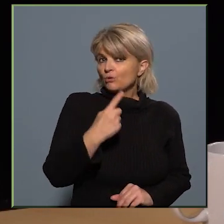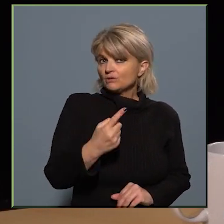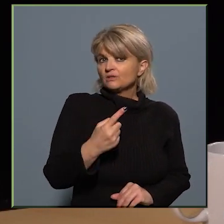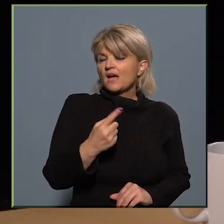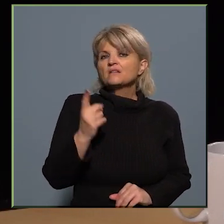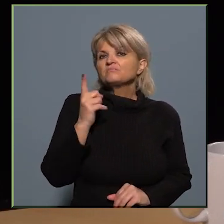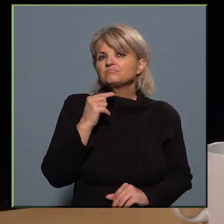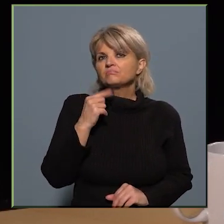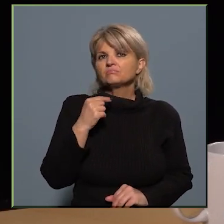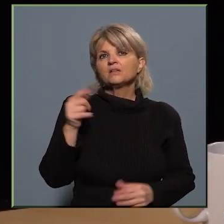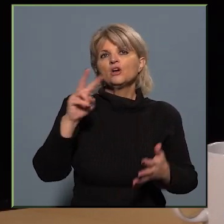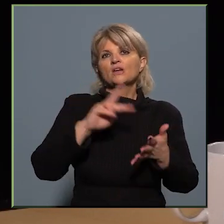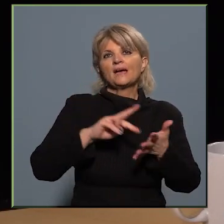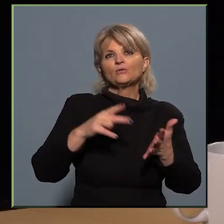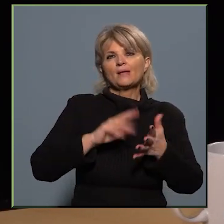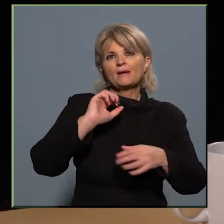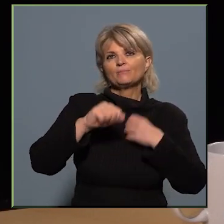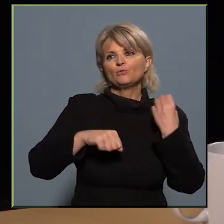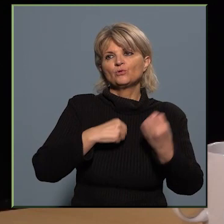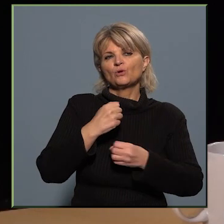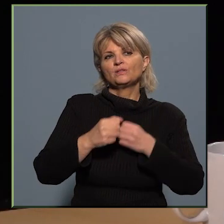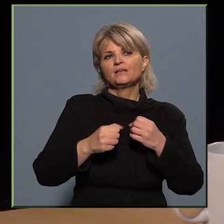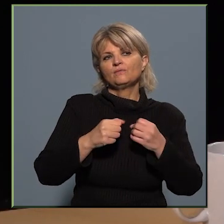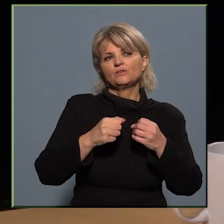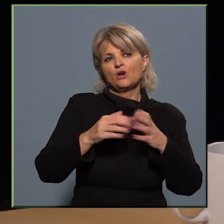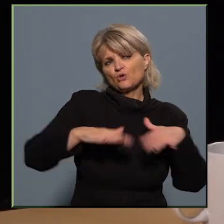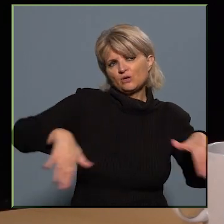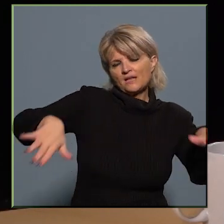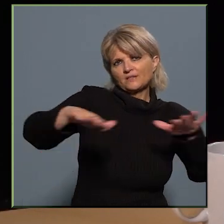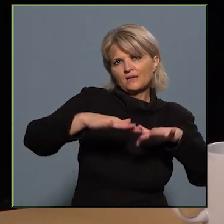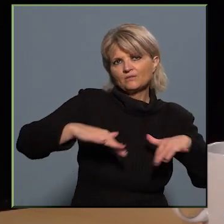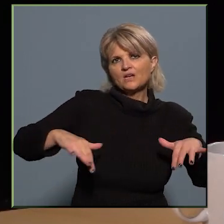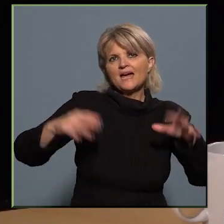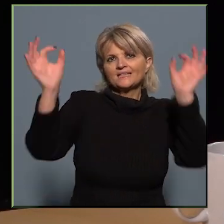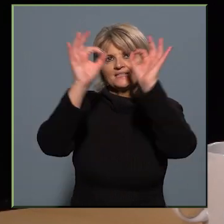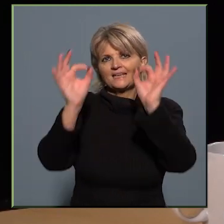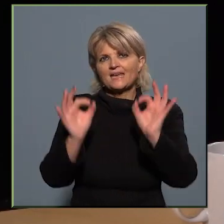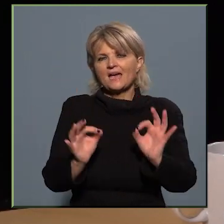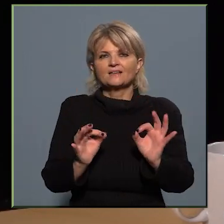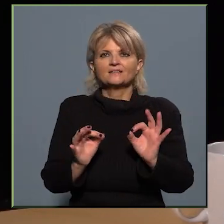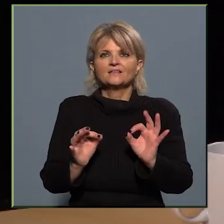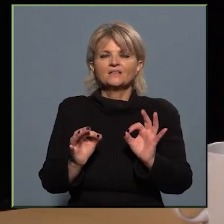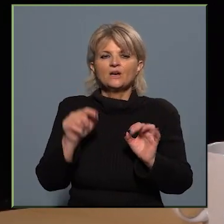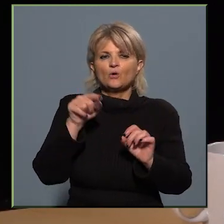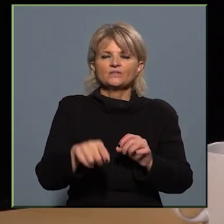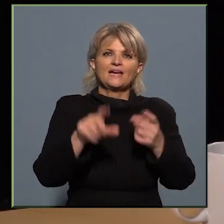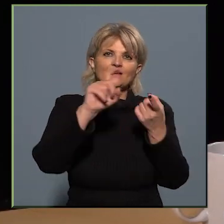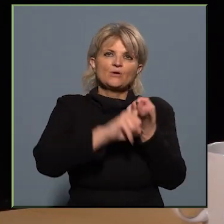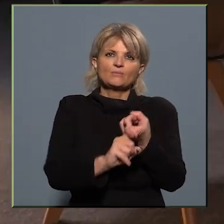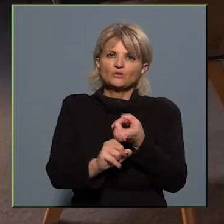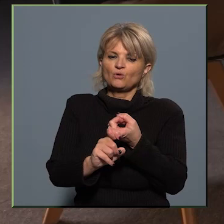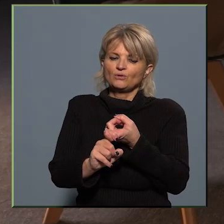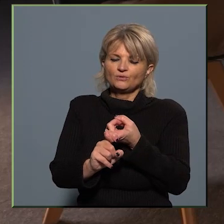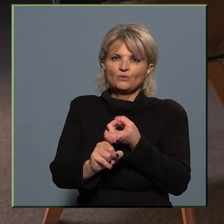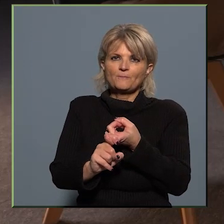a kerületben működő, vagy az ő vonzás, a kerületben működő cégek, vagy a hozzájuk kapcsolódó